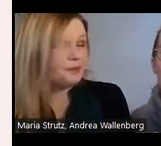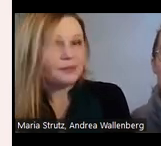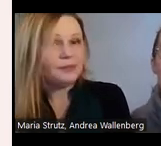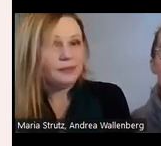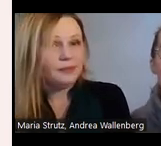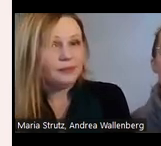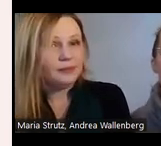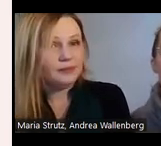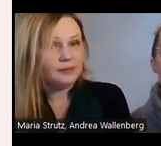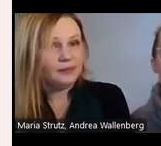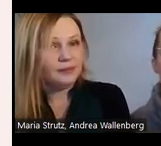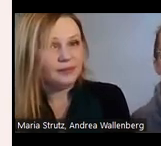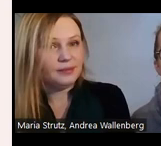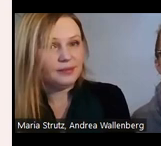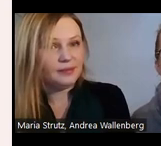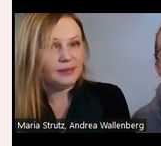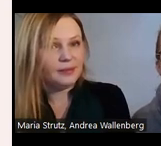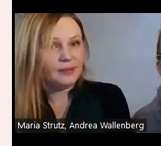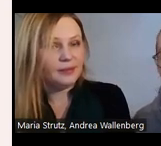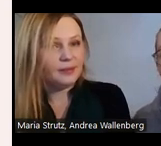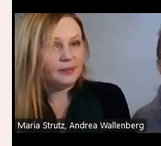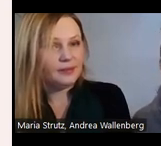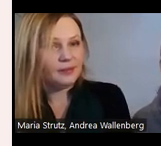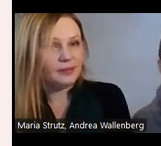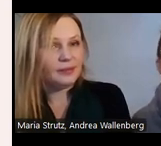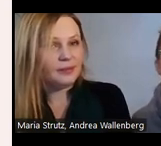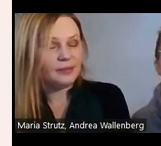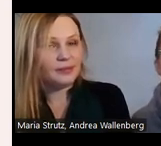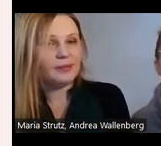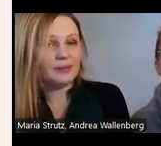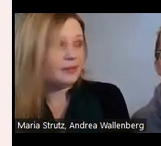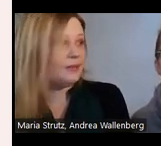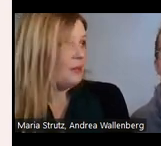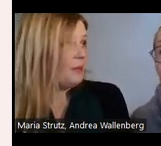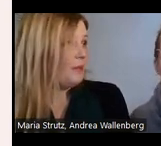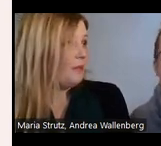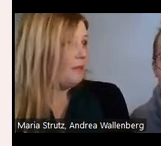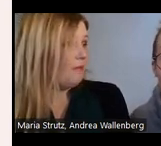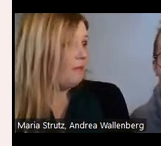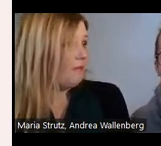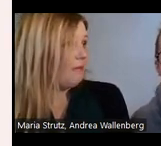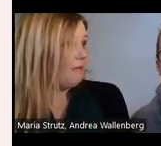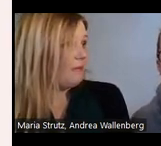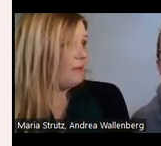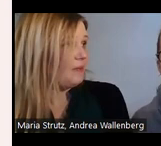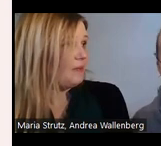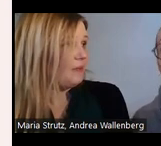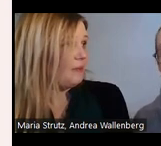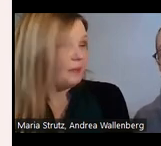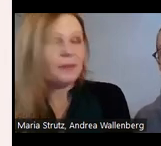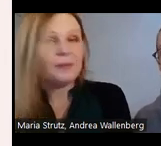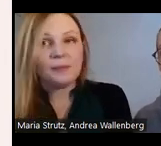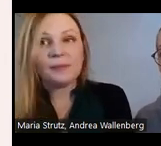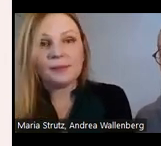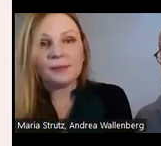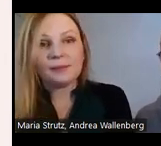med i gänget. Och ja, peka på nästa bok som ska läsas och så vidare. Var blädderansvarig. Men